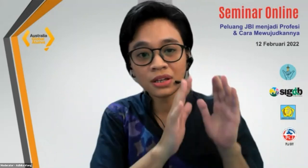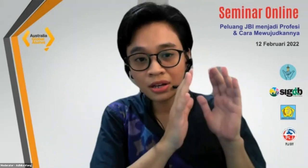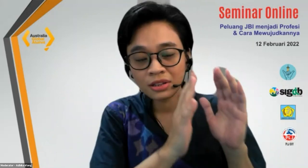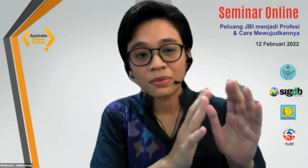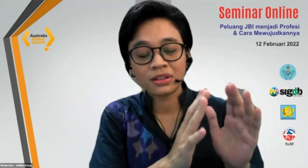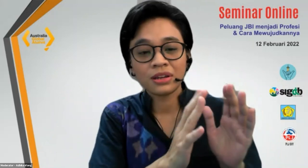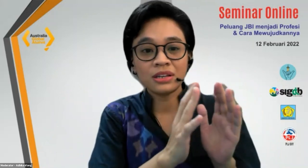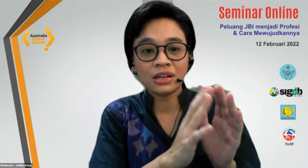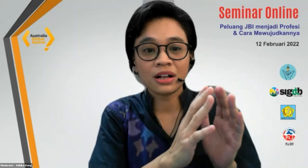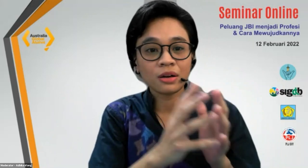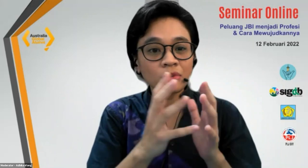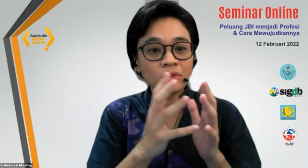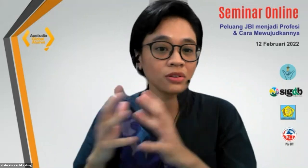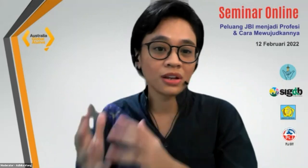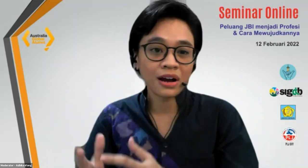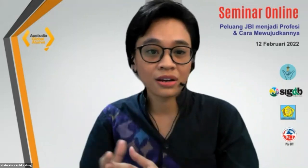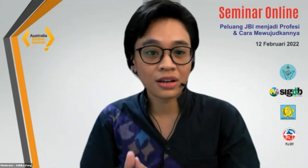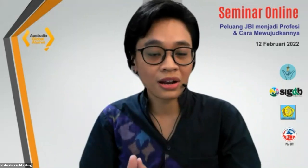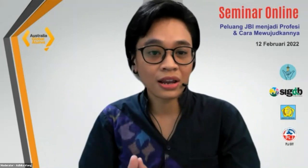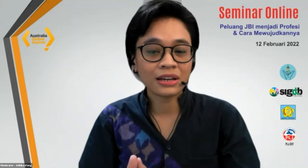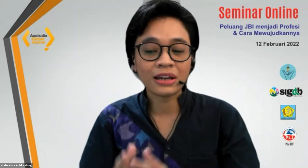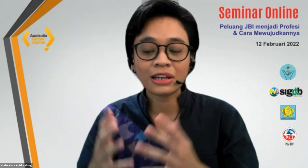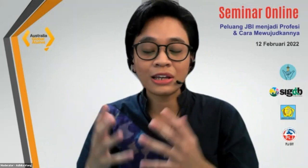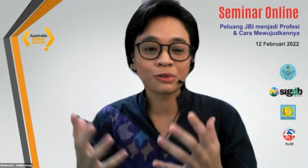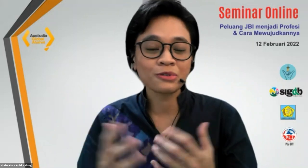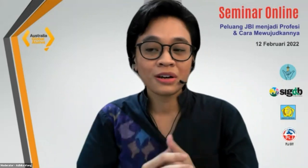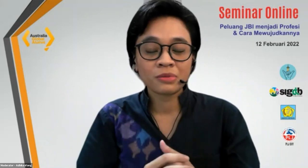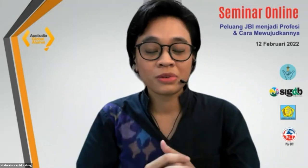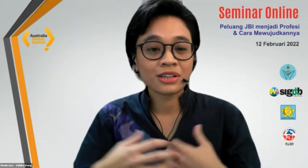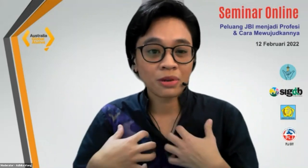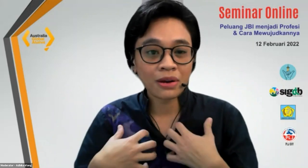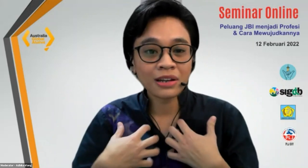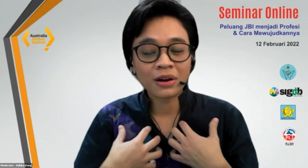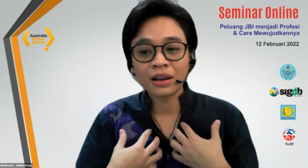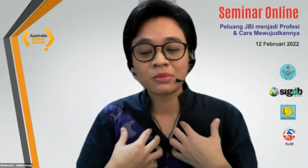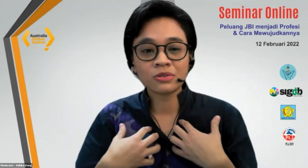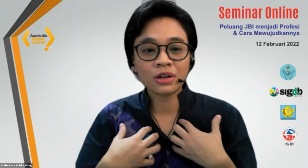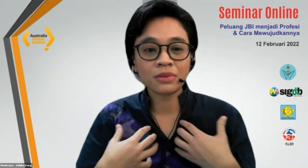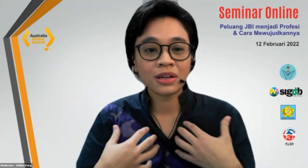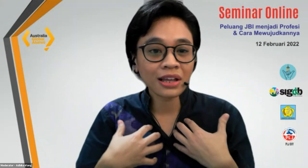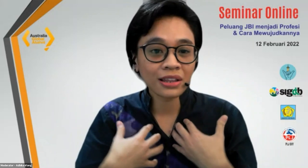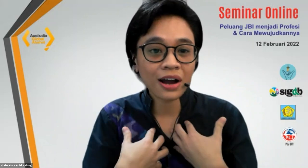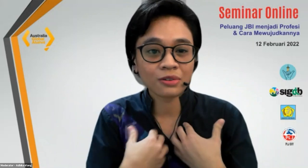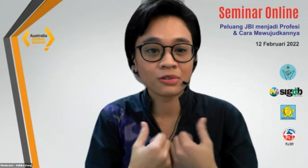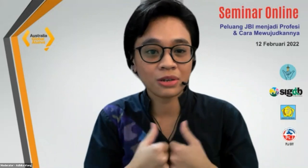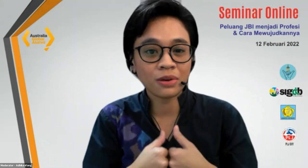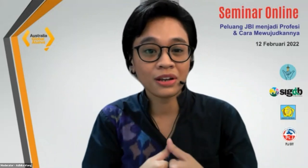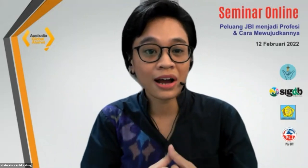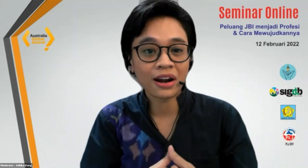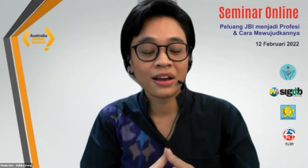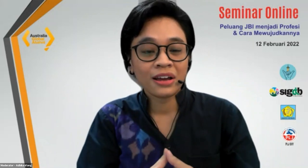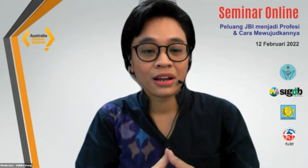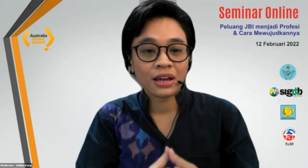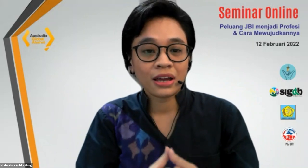hidup di tempat ia tinggal yang mungkin itu tidak ada di daerah lain dan itu Jin saya pribadi mengalaminya juga menjadi tantangan untuk